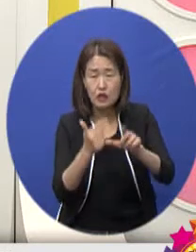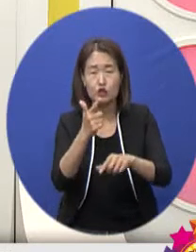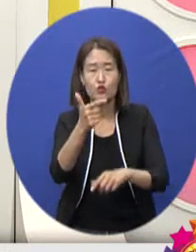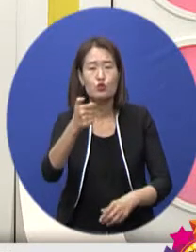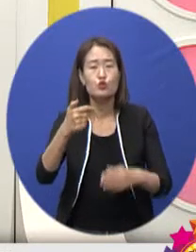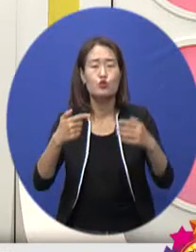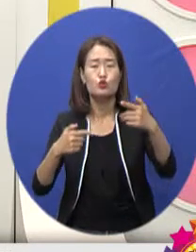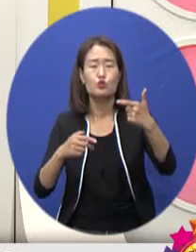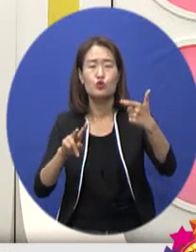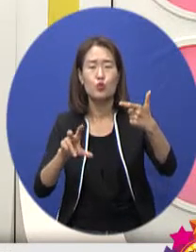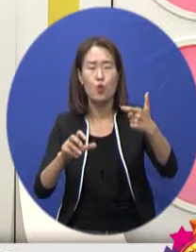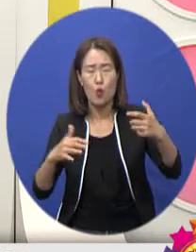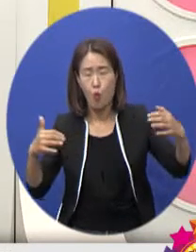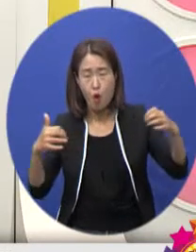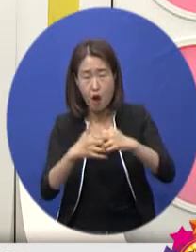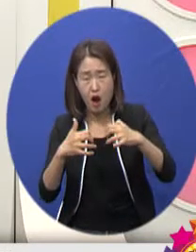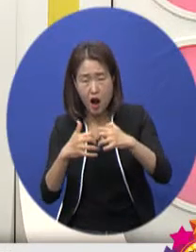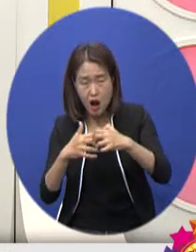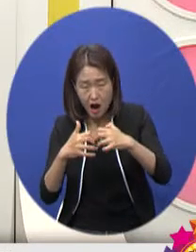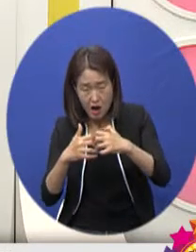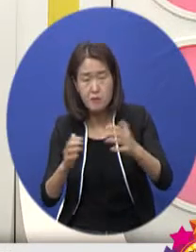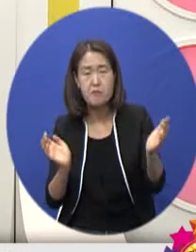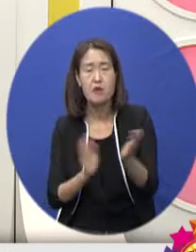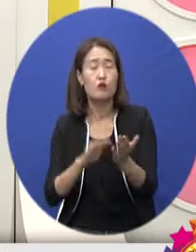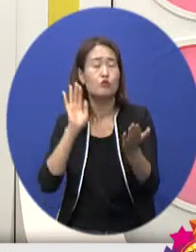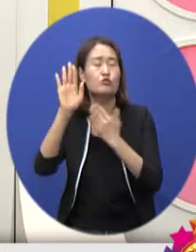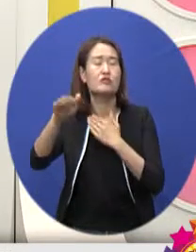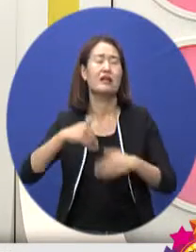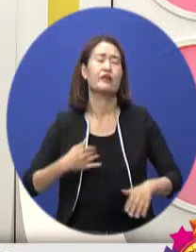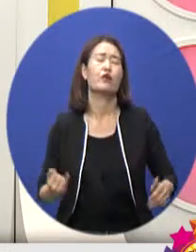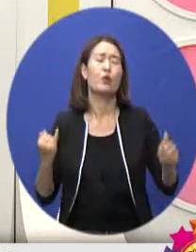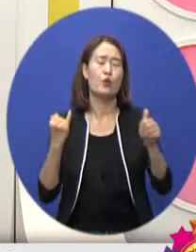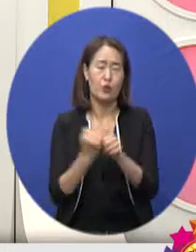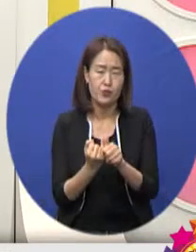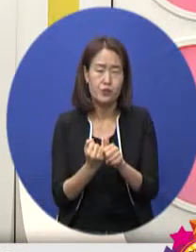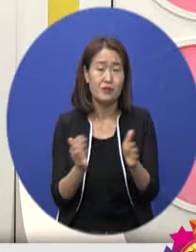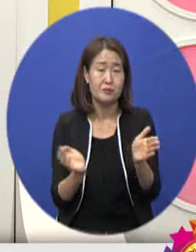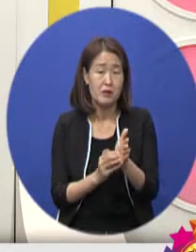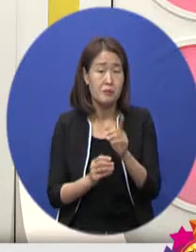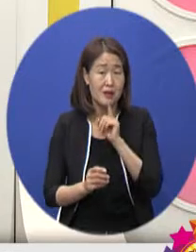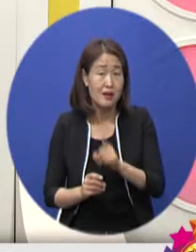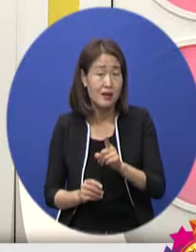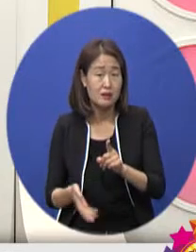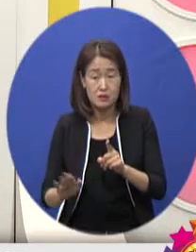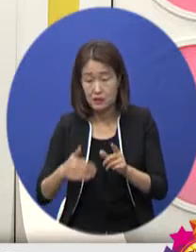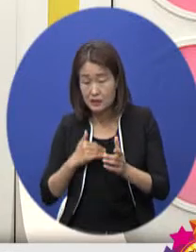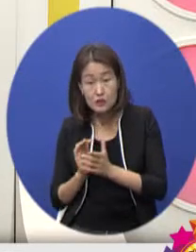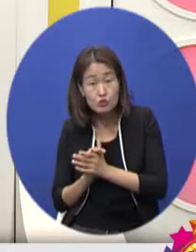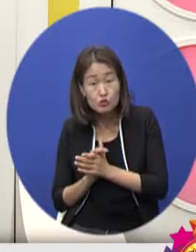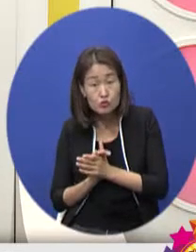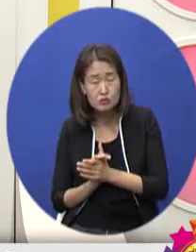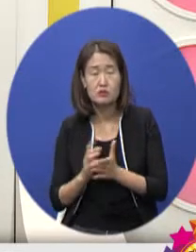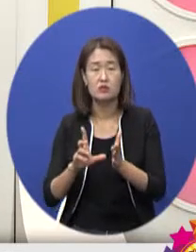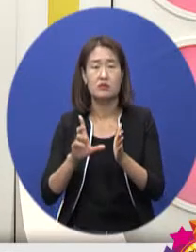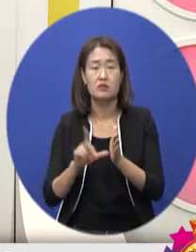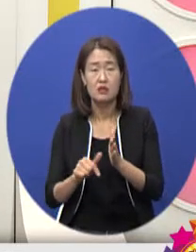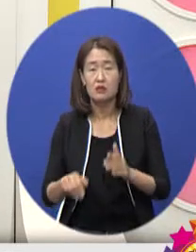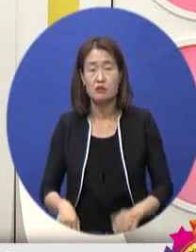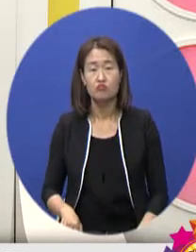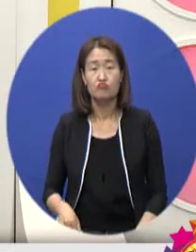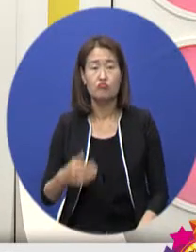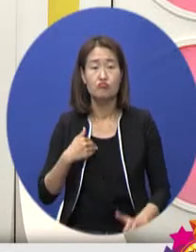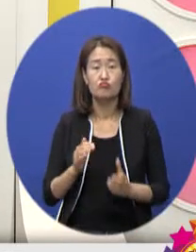6개월 지나고 나서 네. 제가 결혼을 했거든요. 네. 결혼을 할 때 그 친구가 내 그때는 둘러리